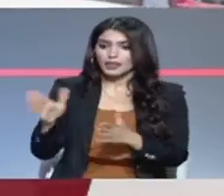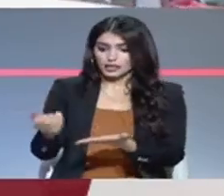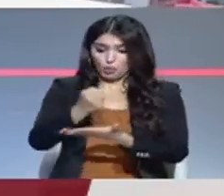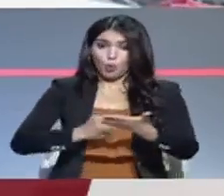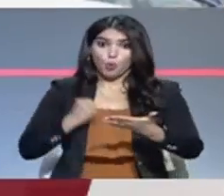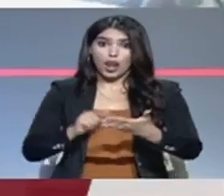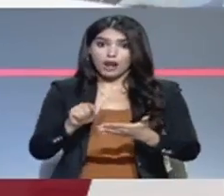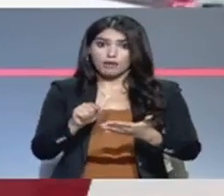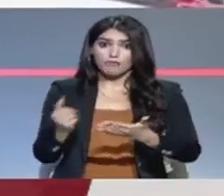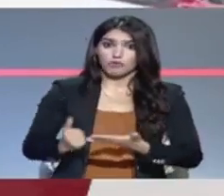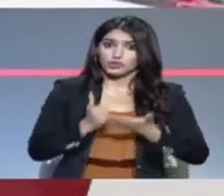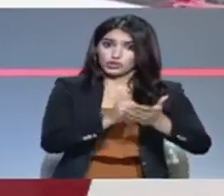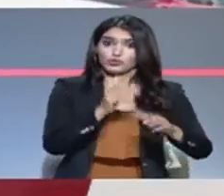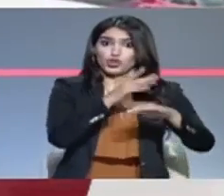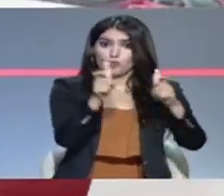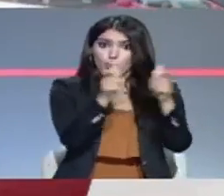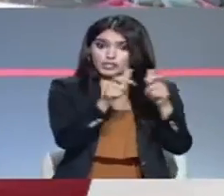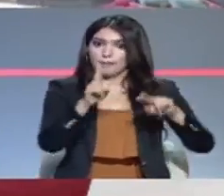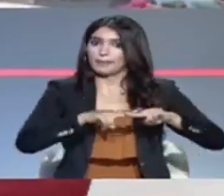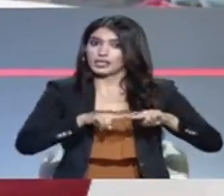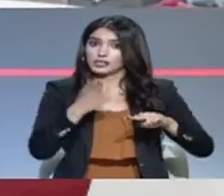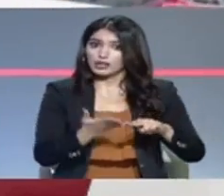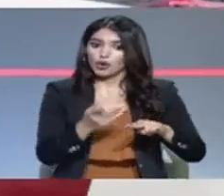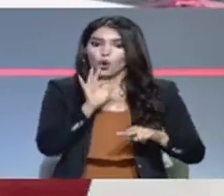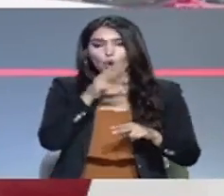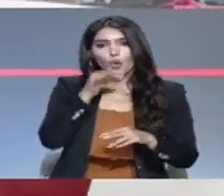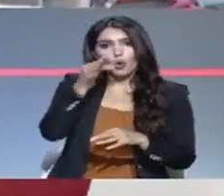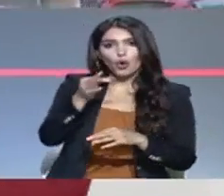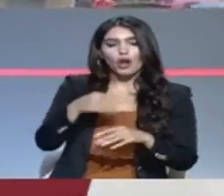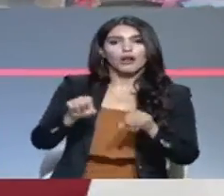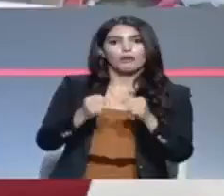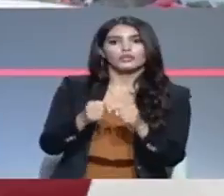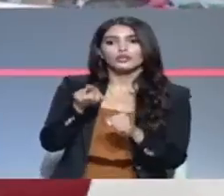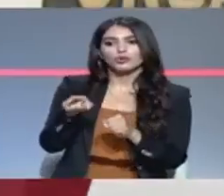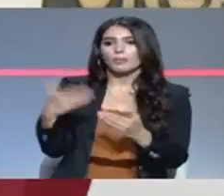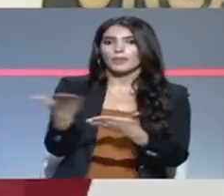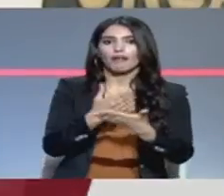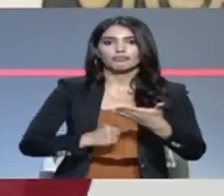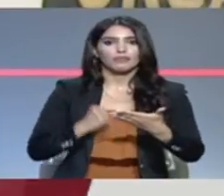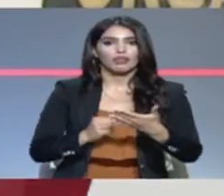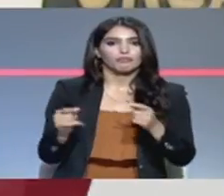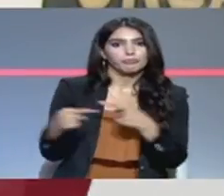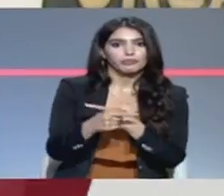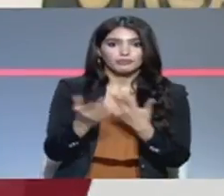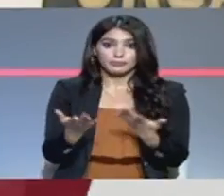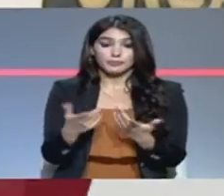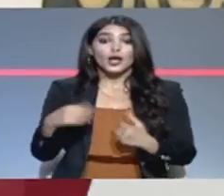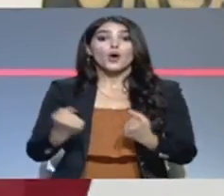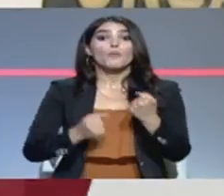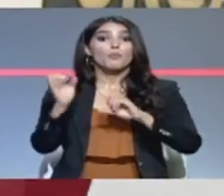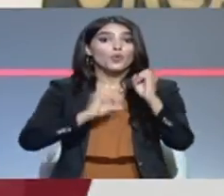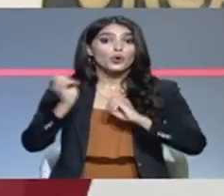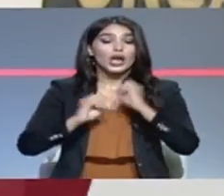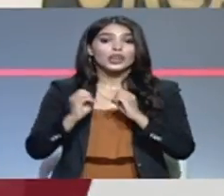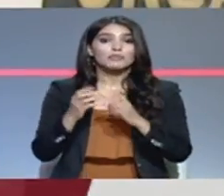الجارانتي نتاعك وتمشي السوسيتي فهمتني ويقول لك ليه البان هذاك مش داخل في الجارانتي. منظمة الدفاع عن المستهلك